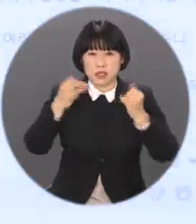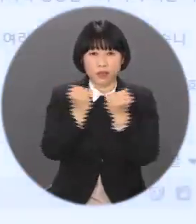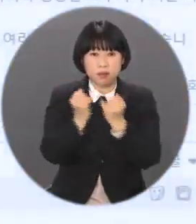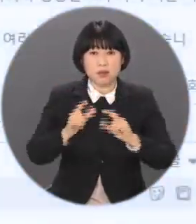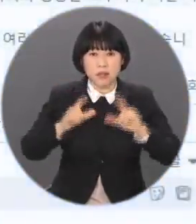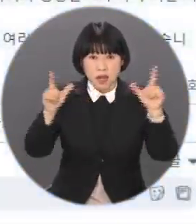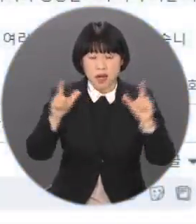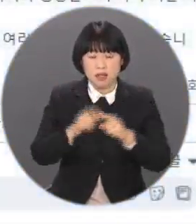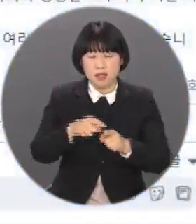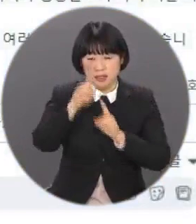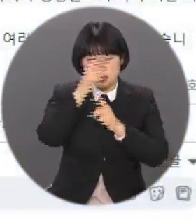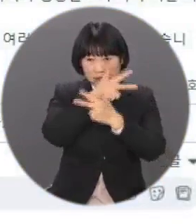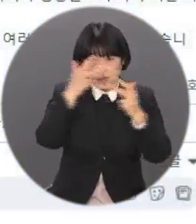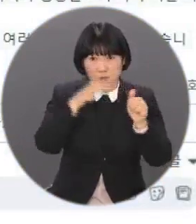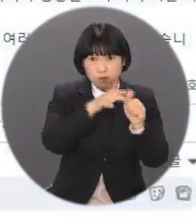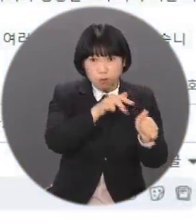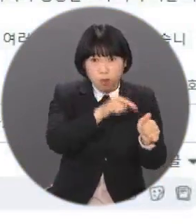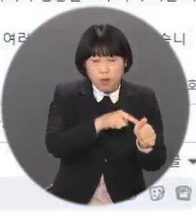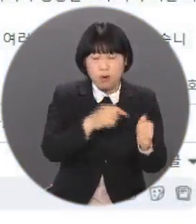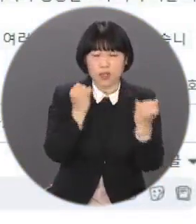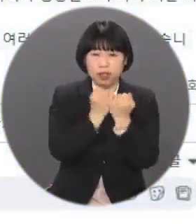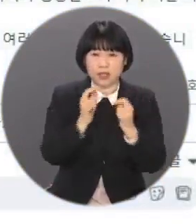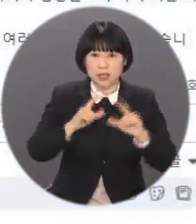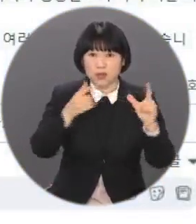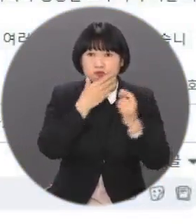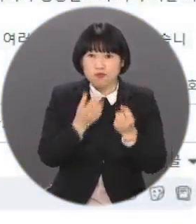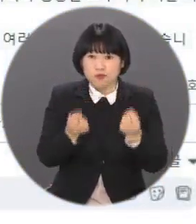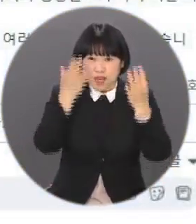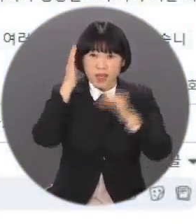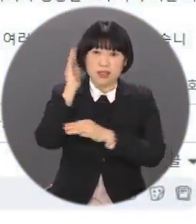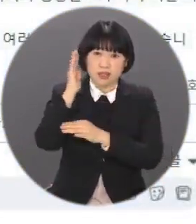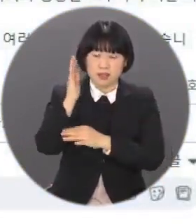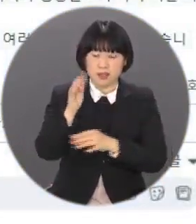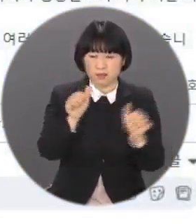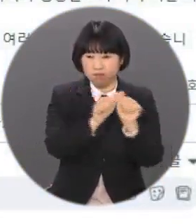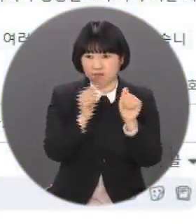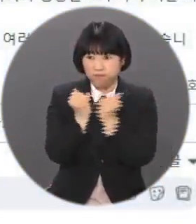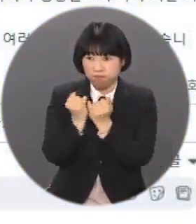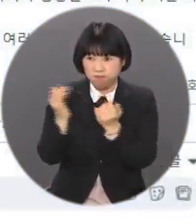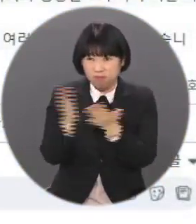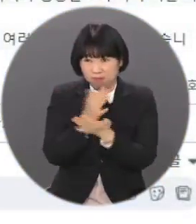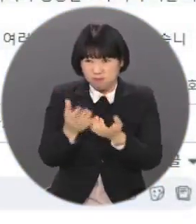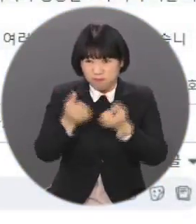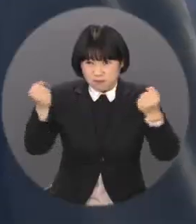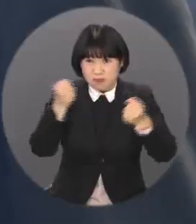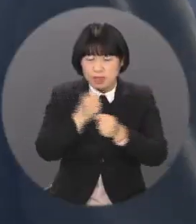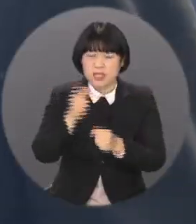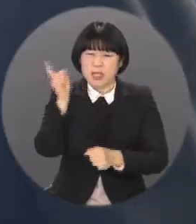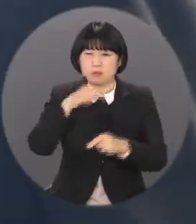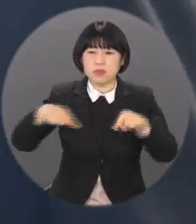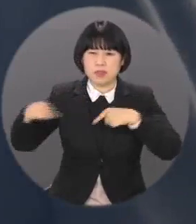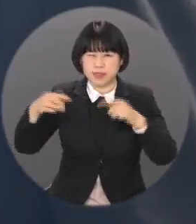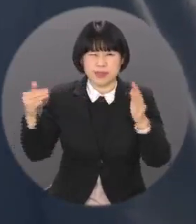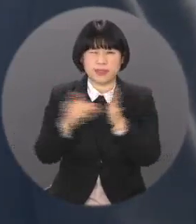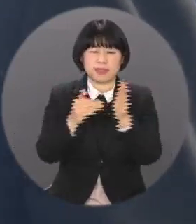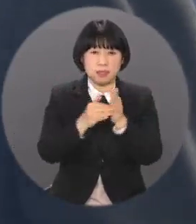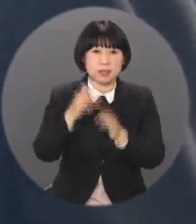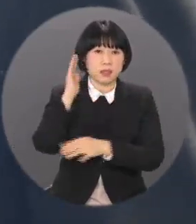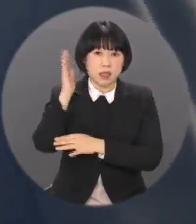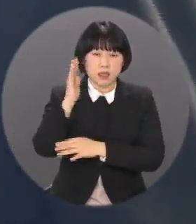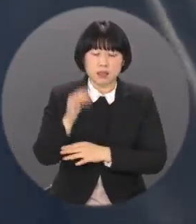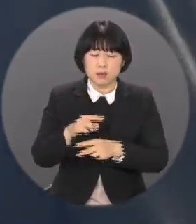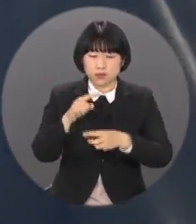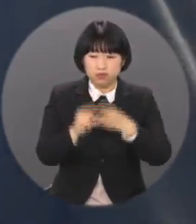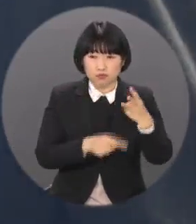이재명 후보는 여성의 날 축하 메시지를 통해 국민을 편가르는 나쁜 정치를 끝내겠다고 강조했고, 윤석열 후보는